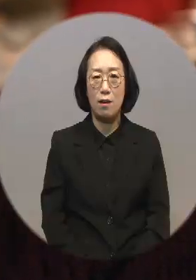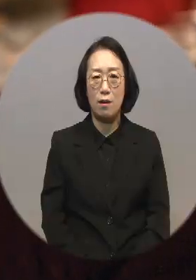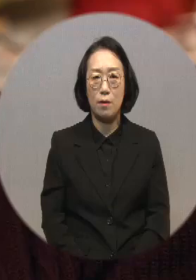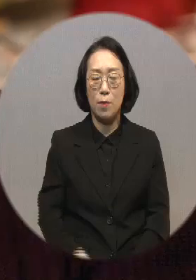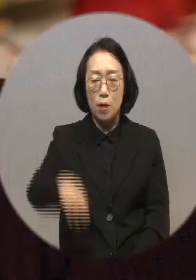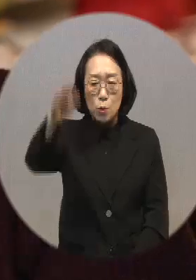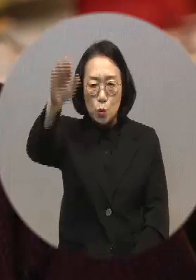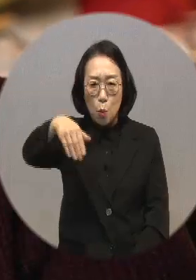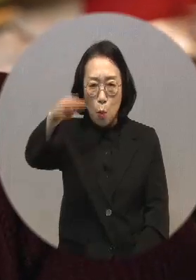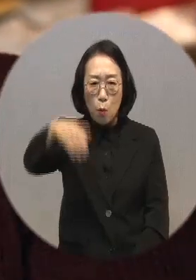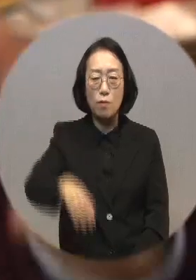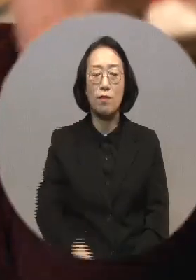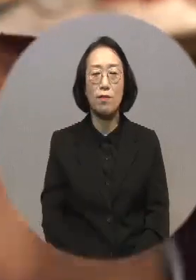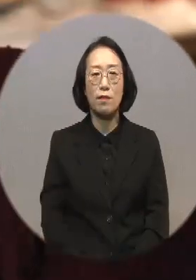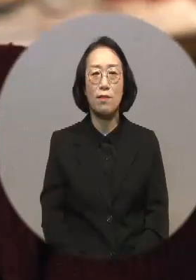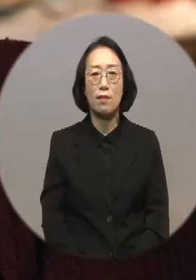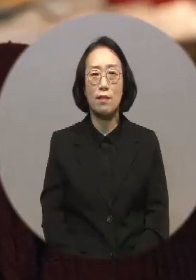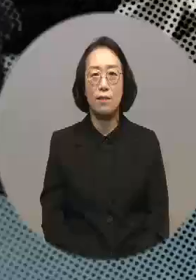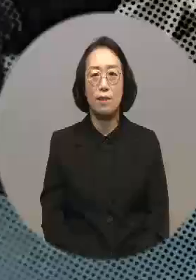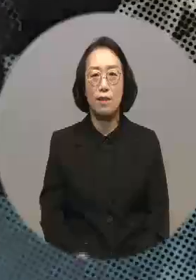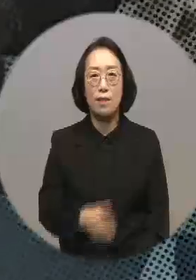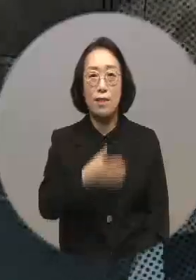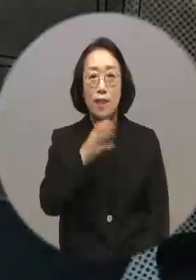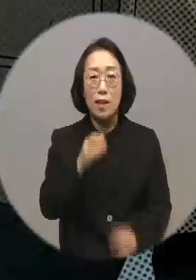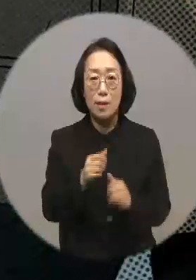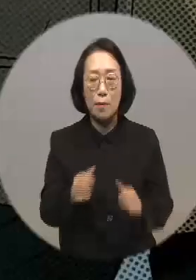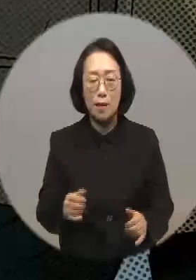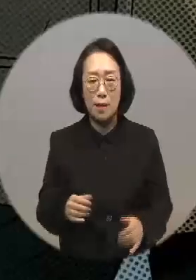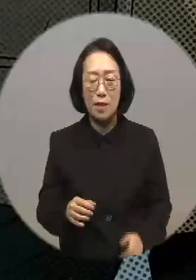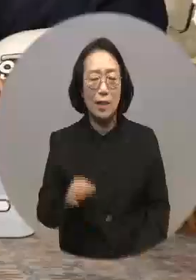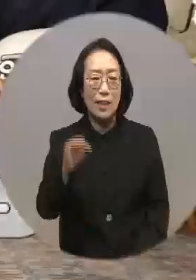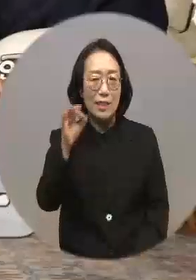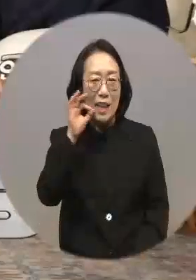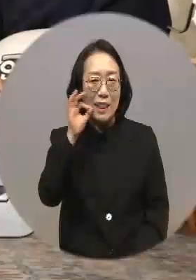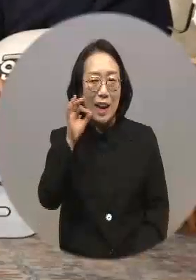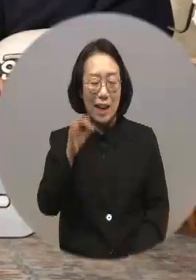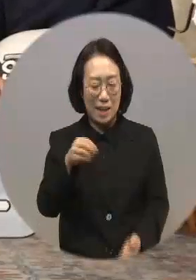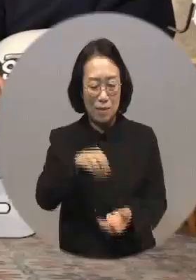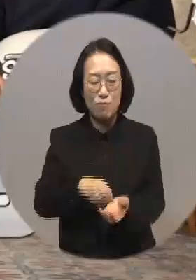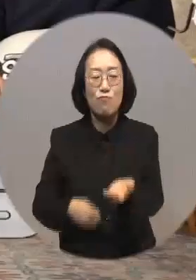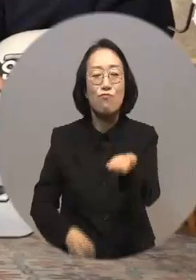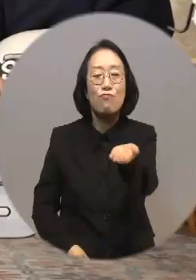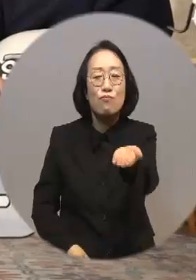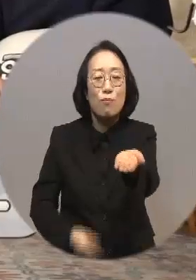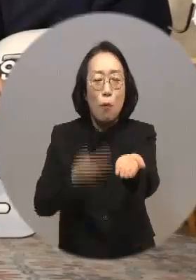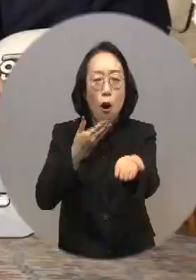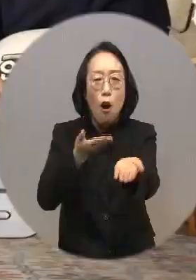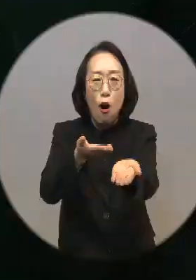하시더라고요. 그랬더니 그 두 번째 나이 많으신 분에게 사탕을 이렇게 꺼내서 주더라고요.